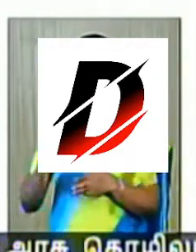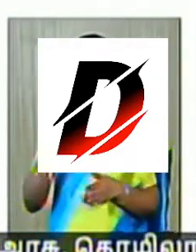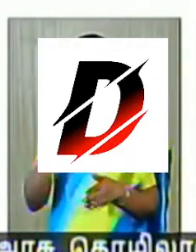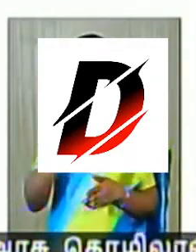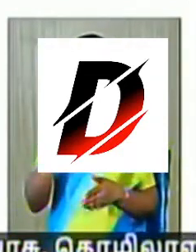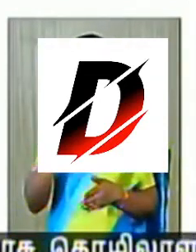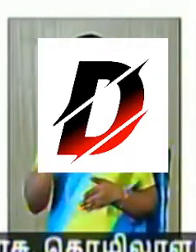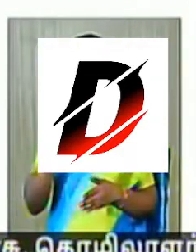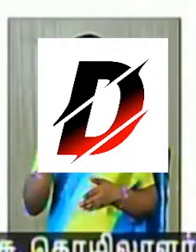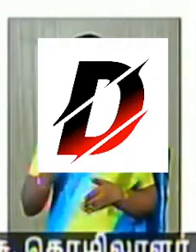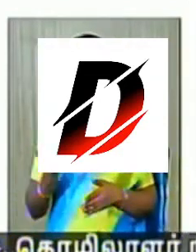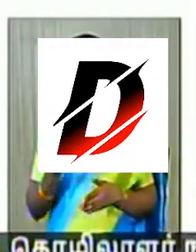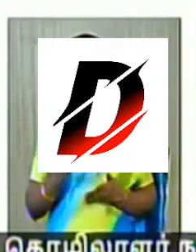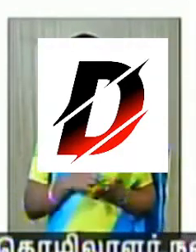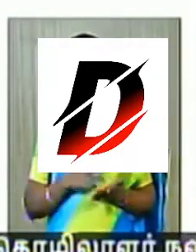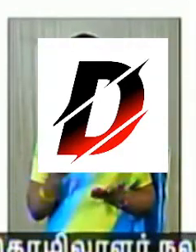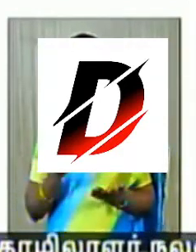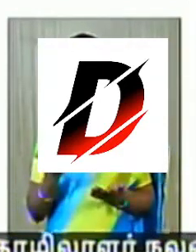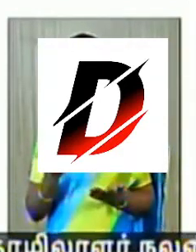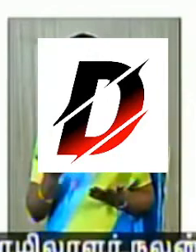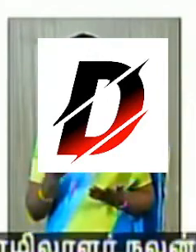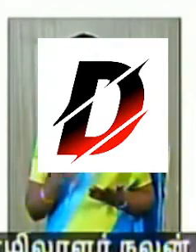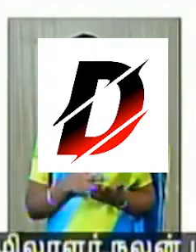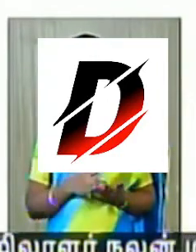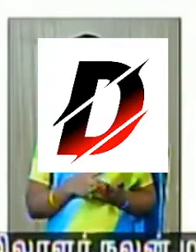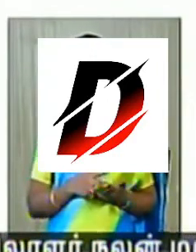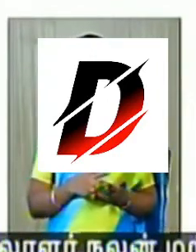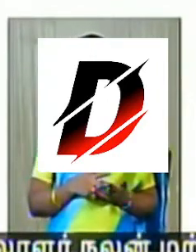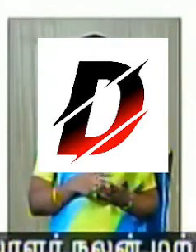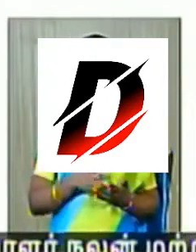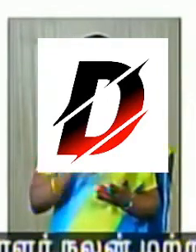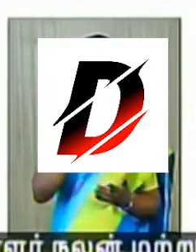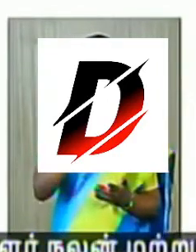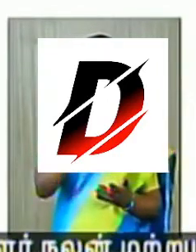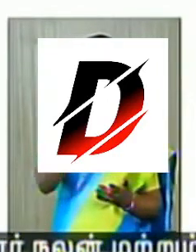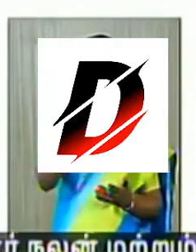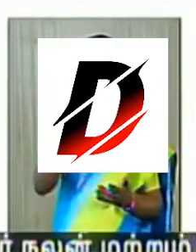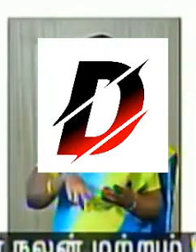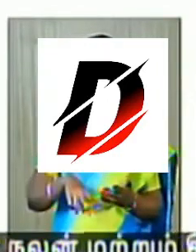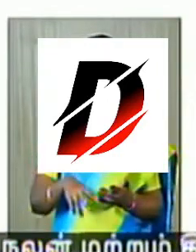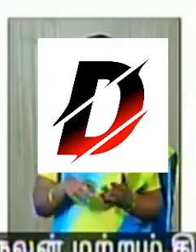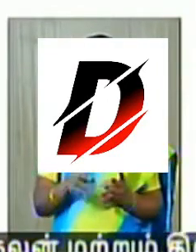கூடிய நிரல் இரண்டாவது நிரல் பாருங்க 0020 இருக்கு பாருங்க அது 20 னு வந்துரும்